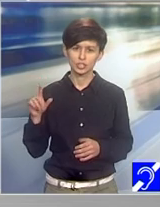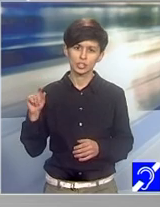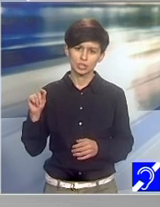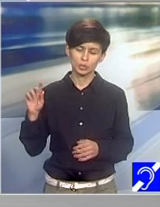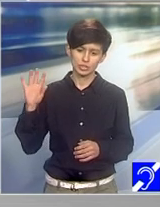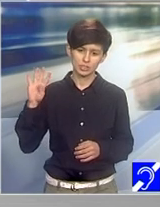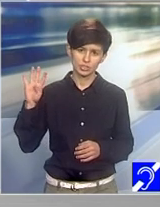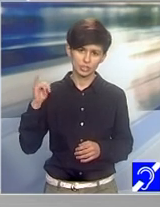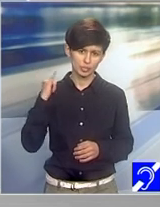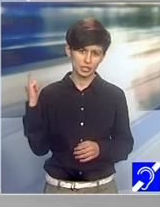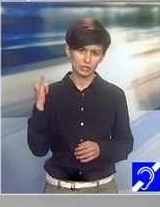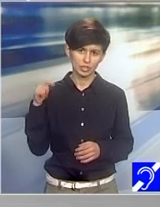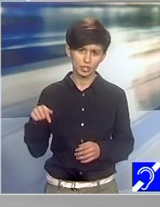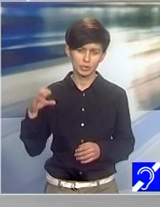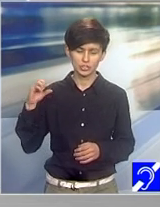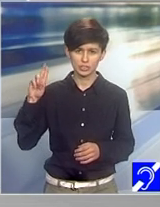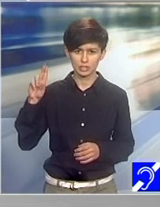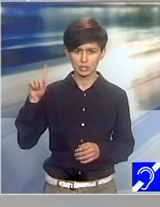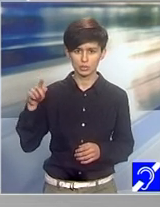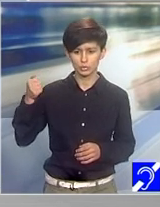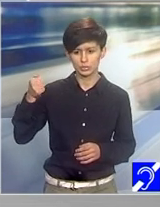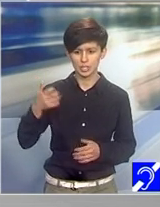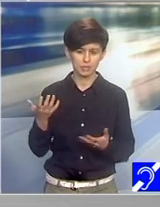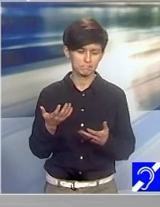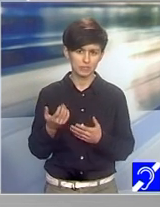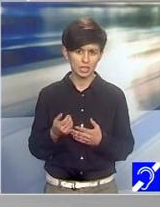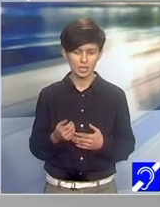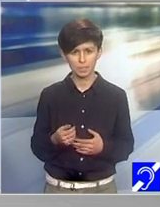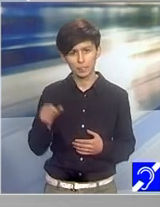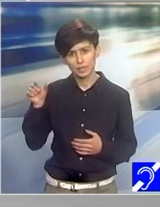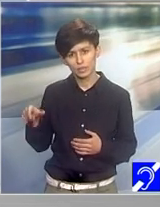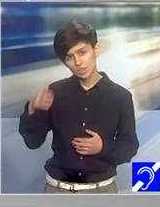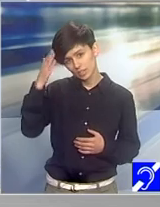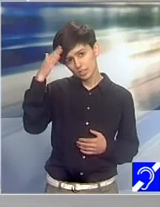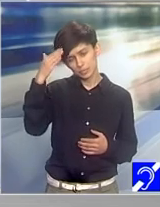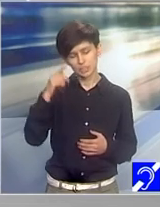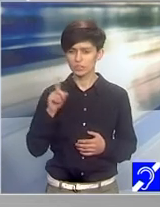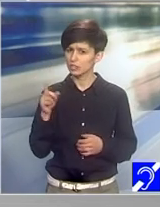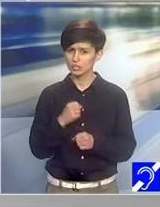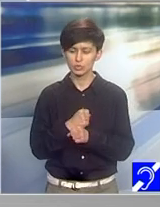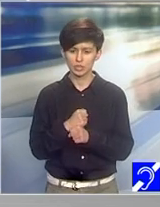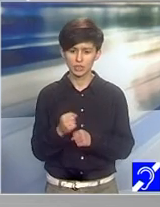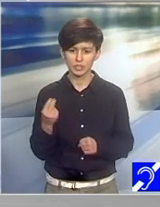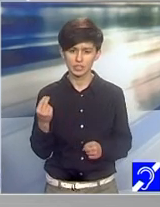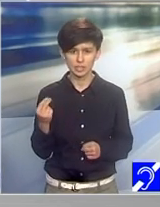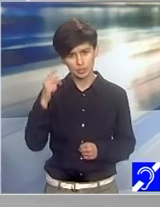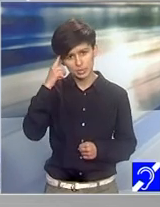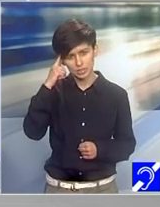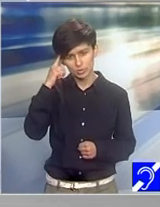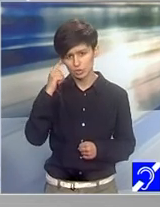acest Alexandru Ioan Cuza, care dintr-un personaj, să spunem, nu foarte bine cunoscut,